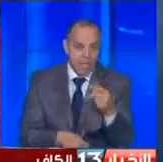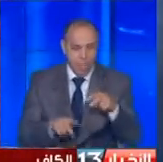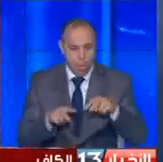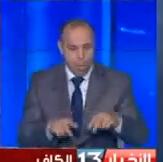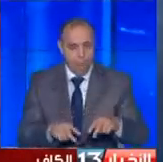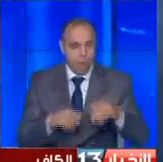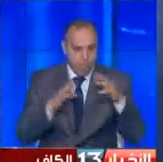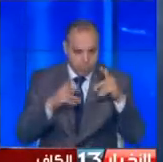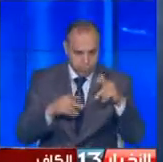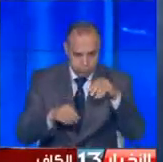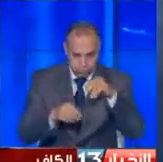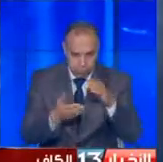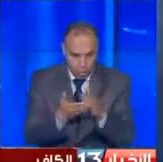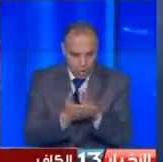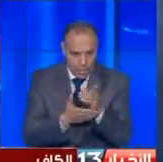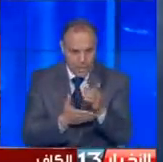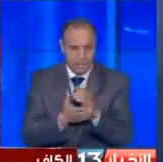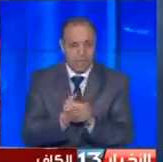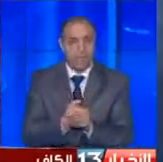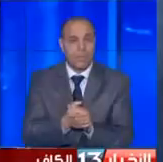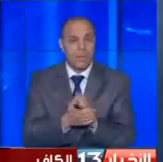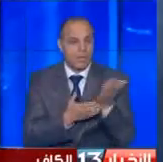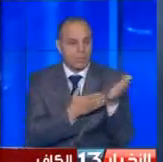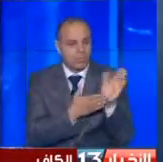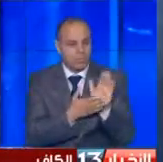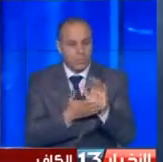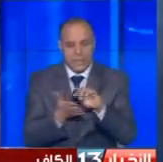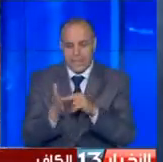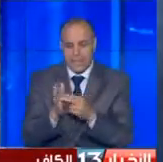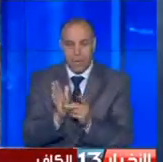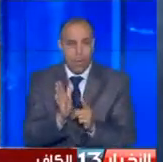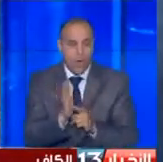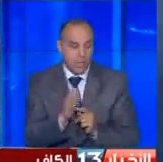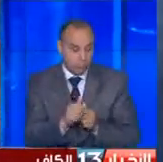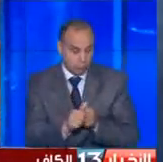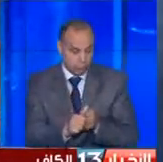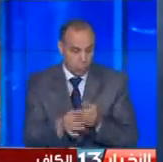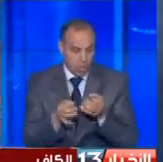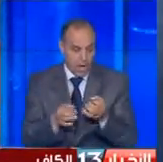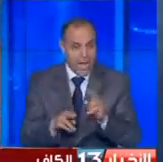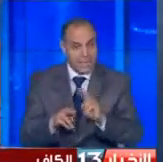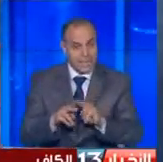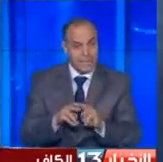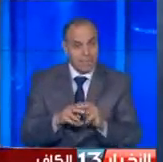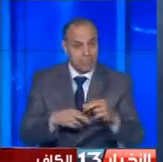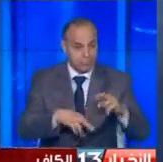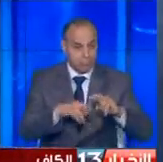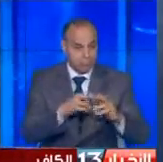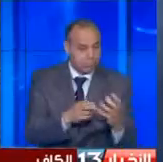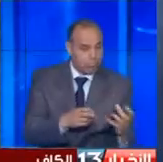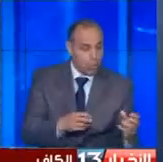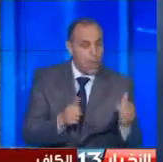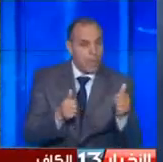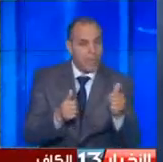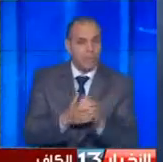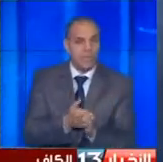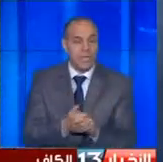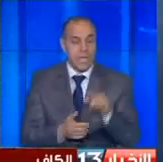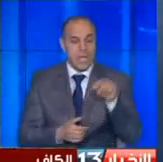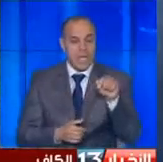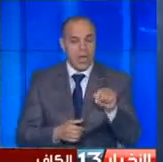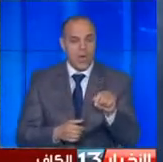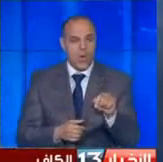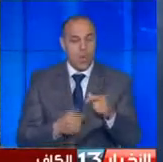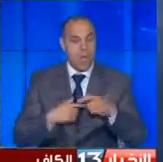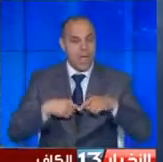على نتائج هذا المشروع والتعريف بالتقنيات الواجب اتباعها لتحسين مردودية المزارع. اليوم هذا